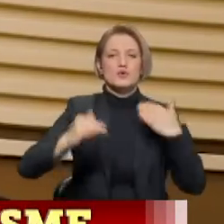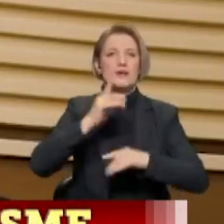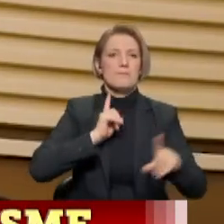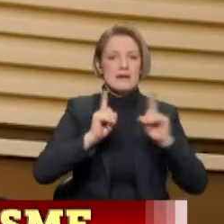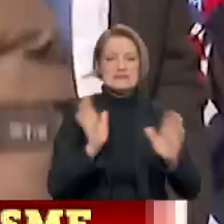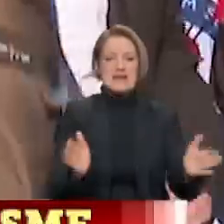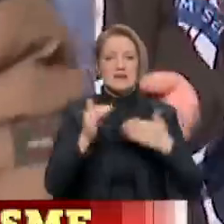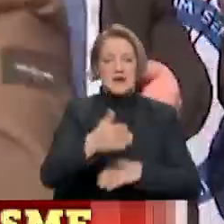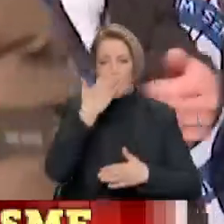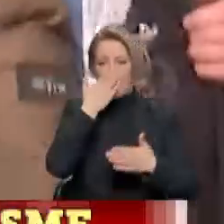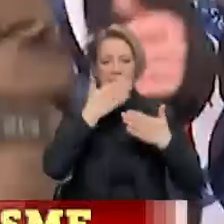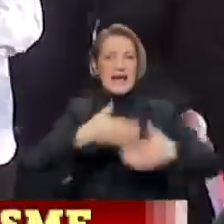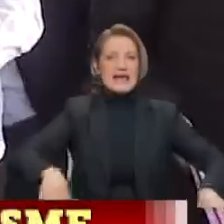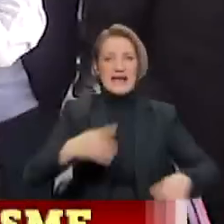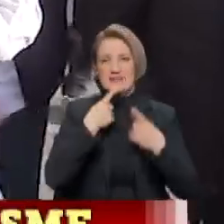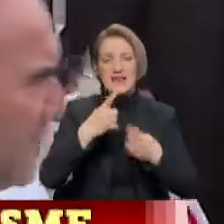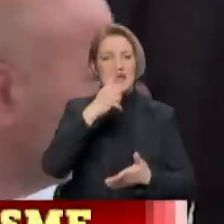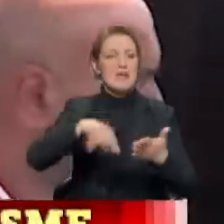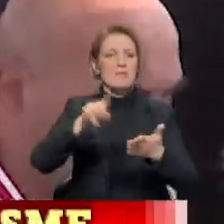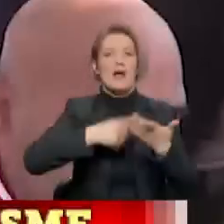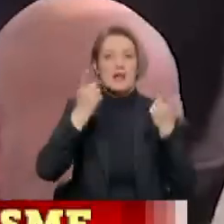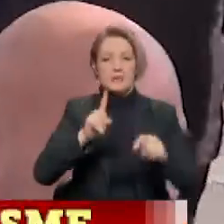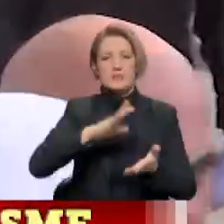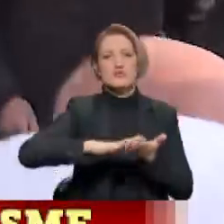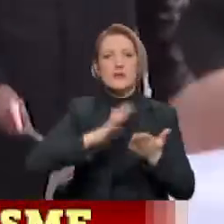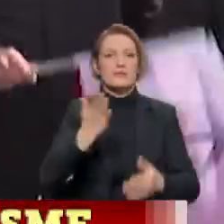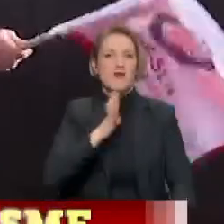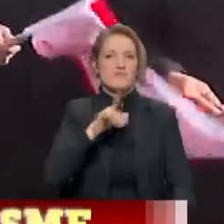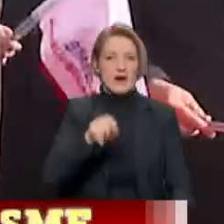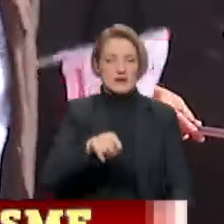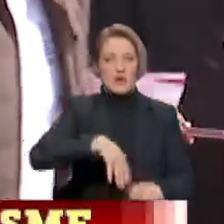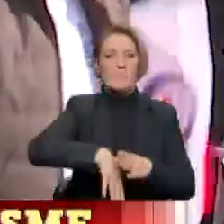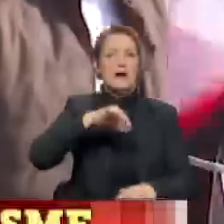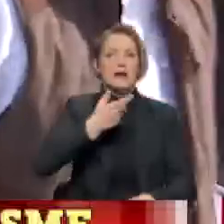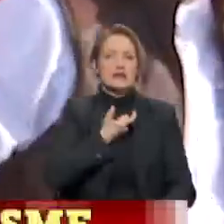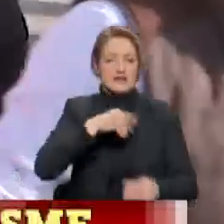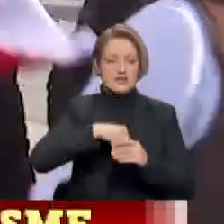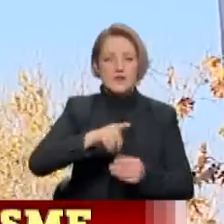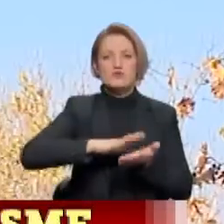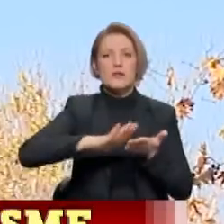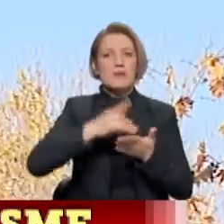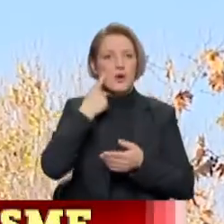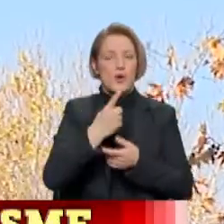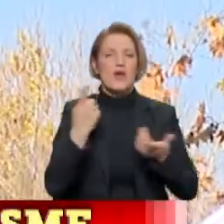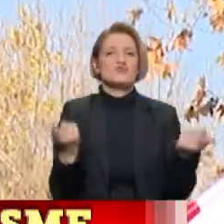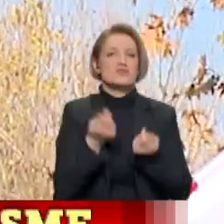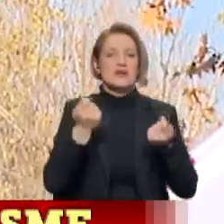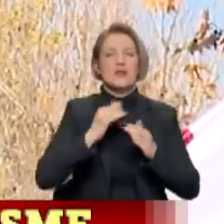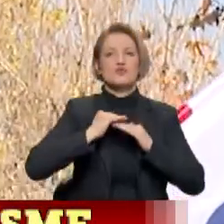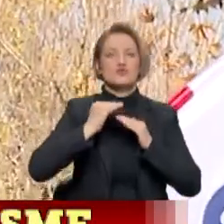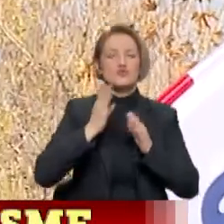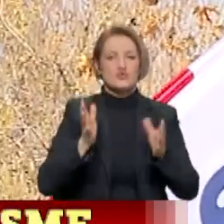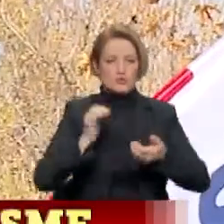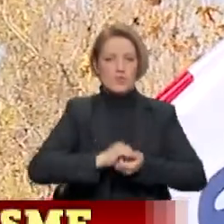Mahkemenin sendikalaşmanın önündeki engel diyerek iptal ettiği bir düzenleme daha var torbada. Düzenlemeye göre çalışanların toplu sözleşme